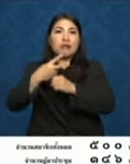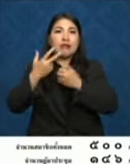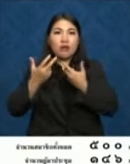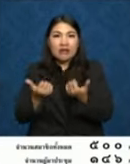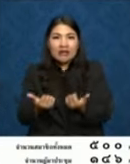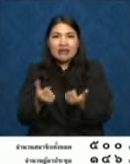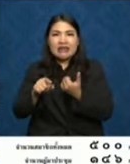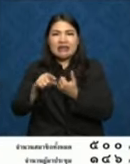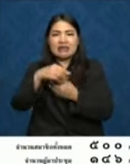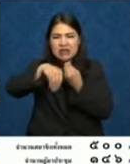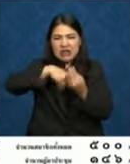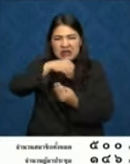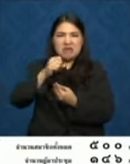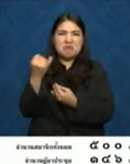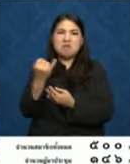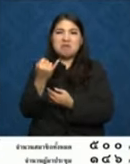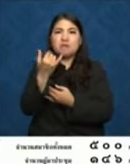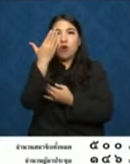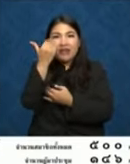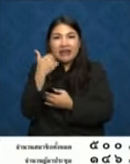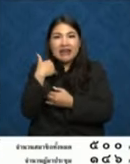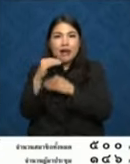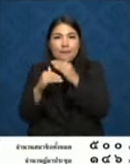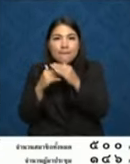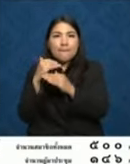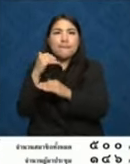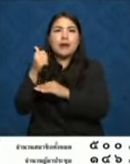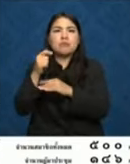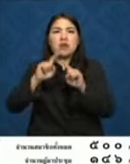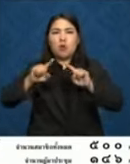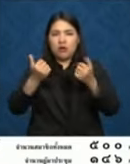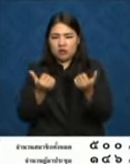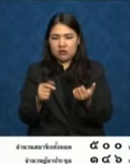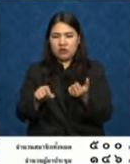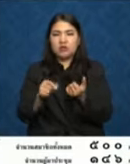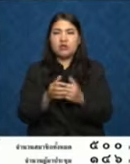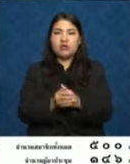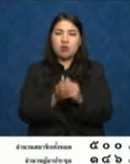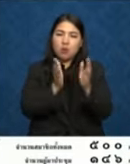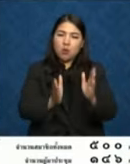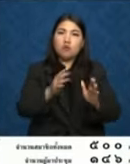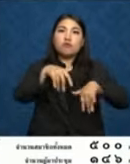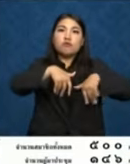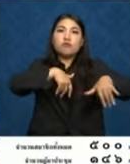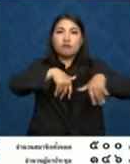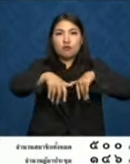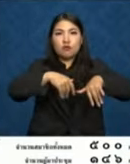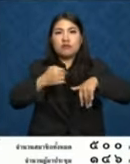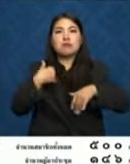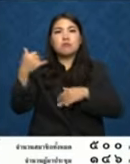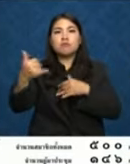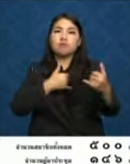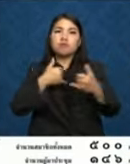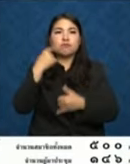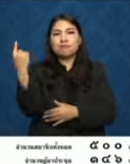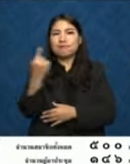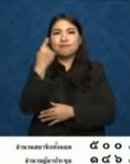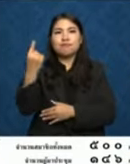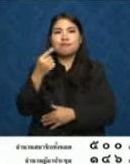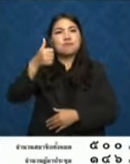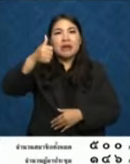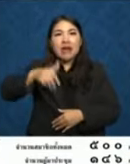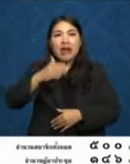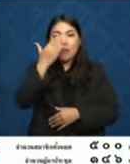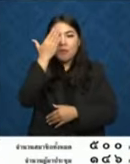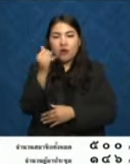จะฟื้นแต่ถ้าเรือชำรุดประชาชนและพี่น้องประชาชนในชุมชนอื่นๆจะมาท่องเที่ยวเนี่ยก็มาไม่ได้ครับเพราะโป๊ะ